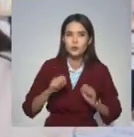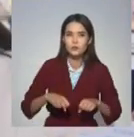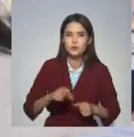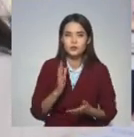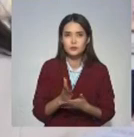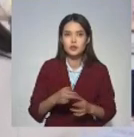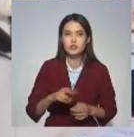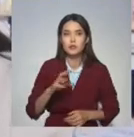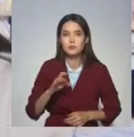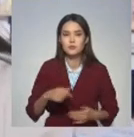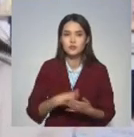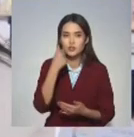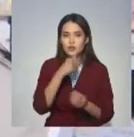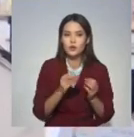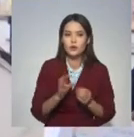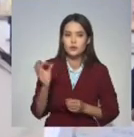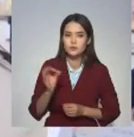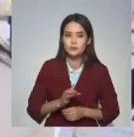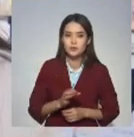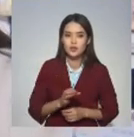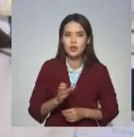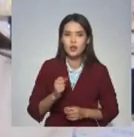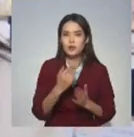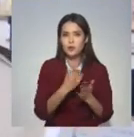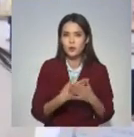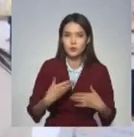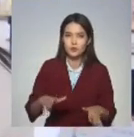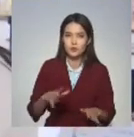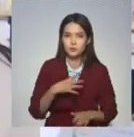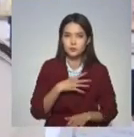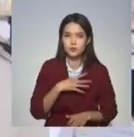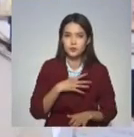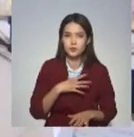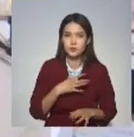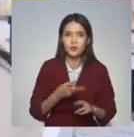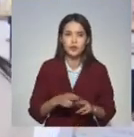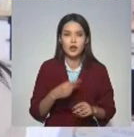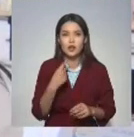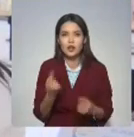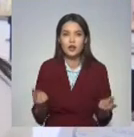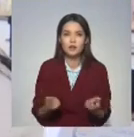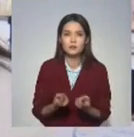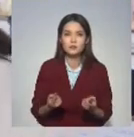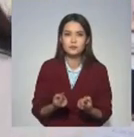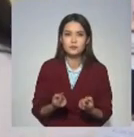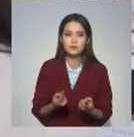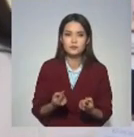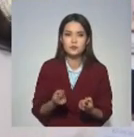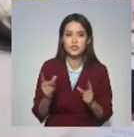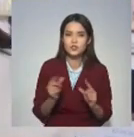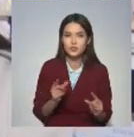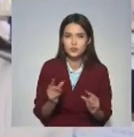бастапқы жарна қазір 10%-мен мысалға программа шыққан. Онымен алу кәдімгідей жеңілдік